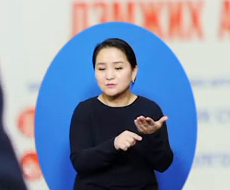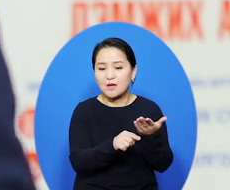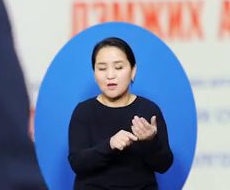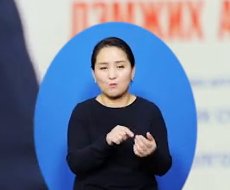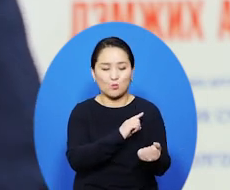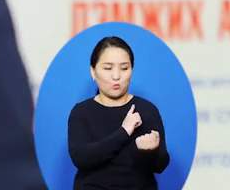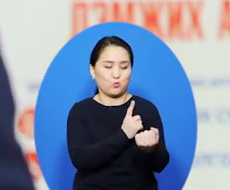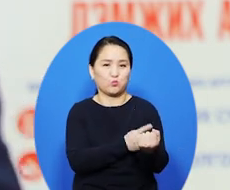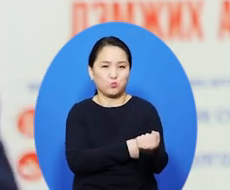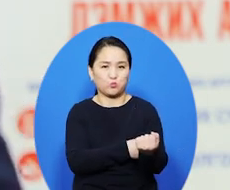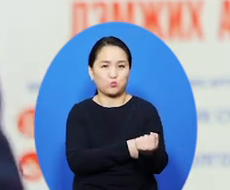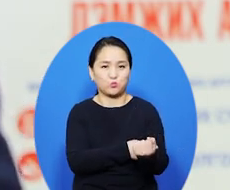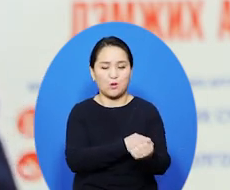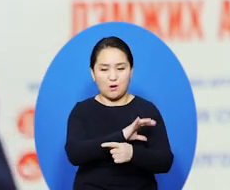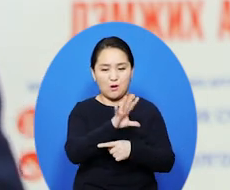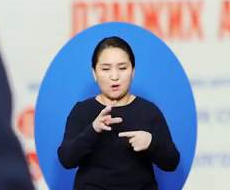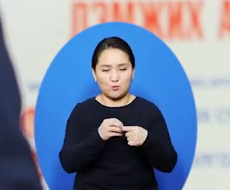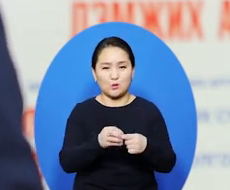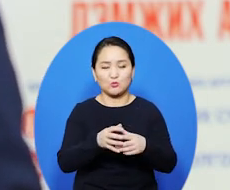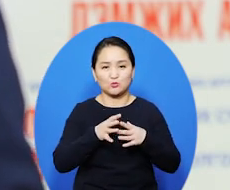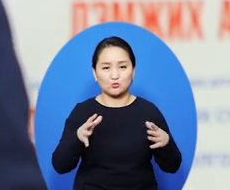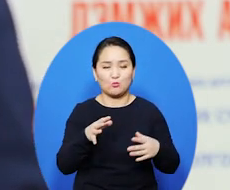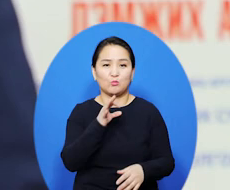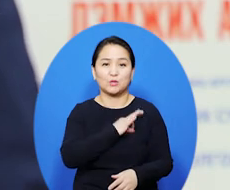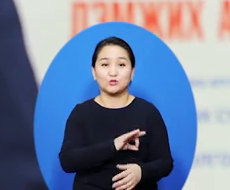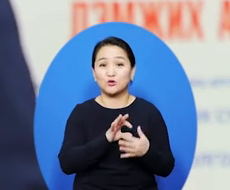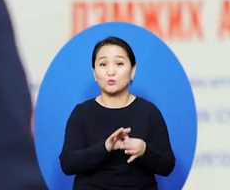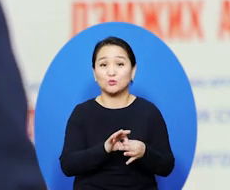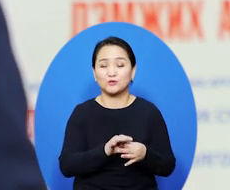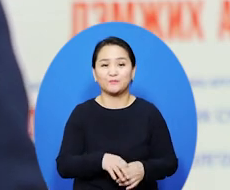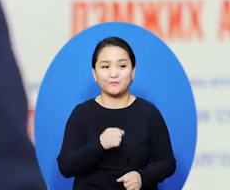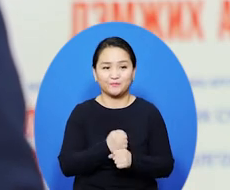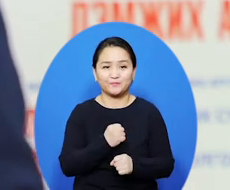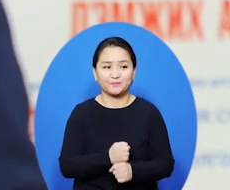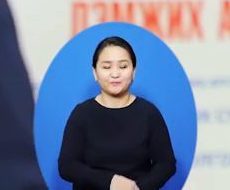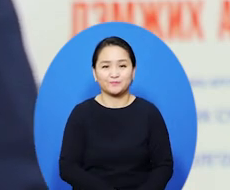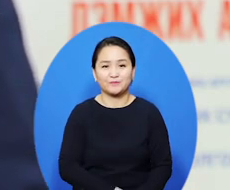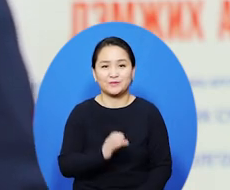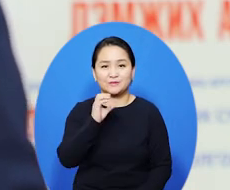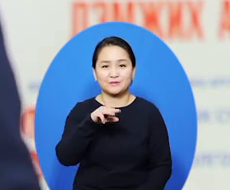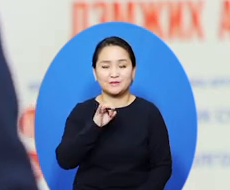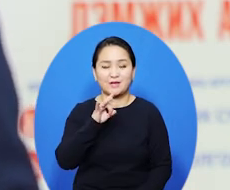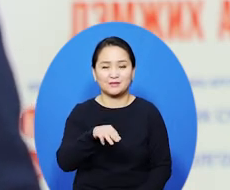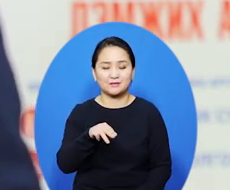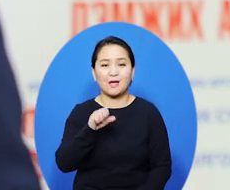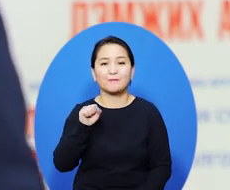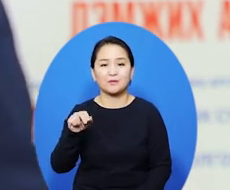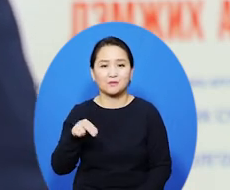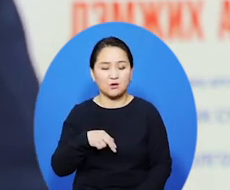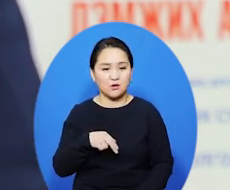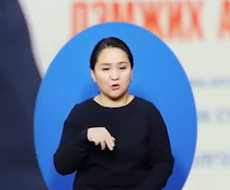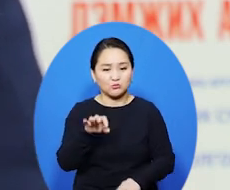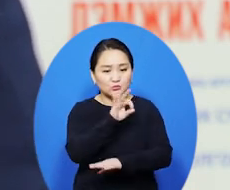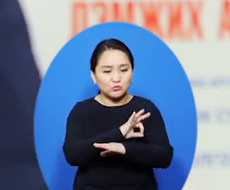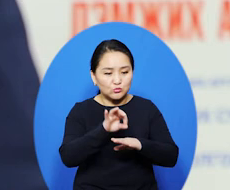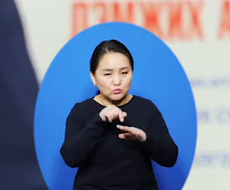эрч хүчтэй. Аа тэгээд агуулгын хувьдас асар өндөр ач холбогдолтой ийм ажил болж байна. Стартап төслийн